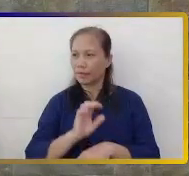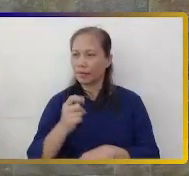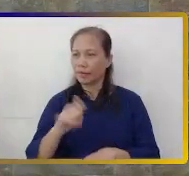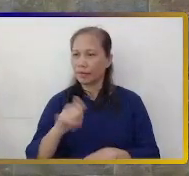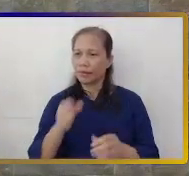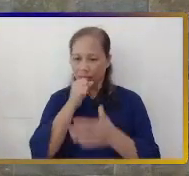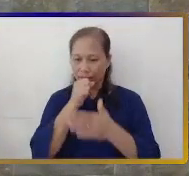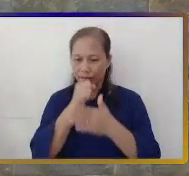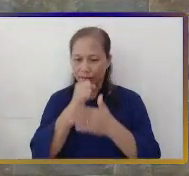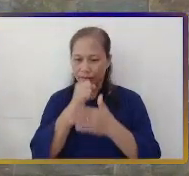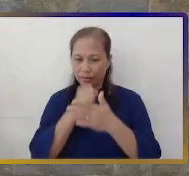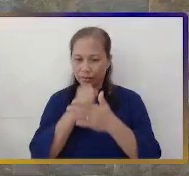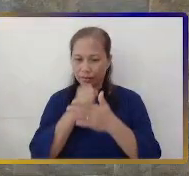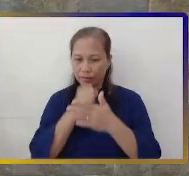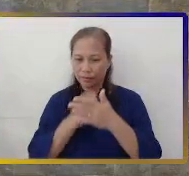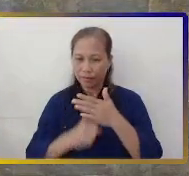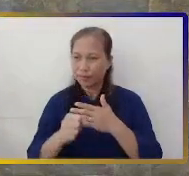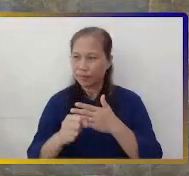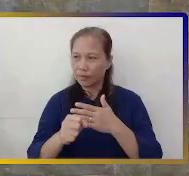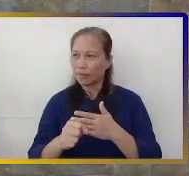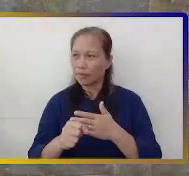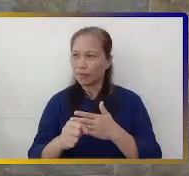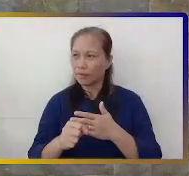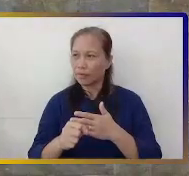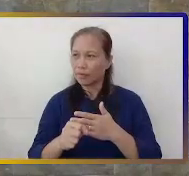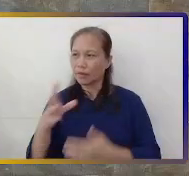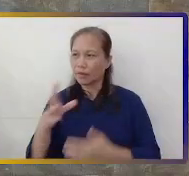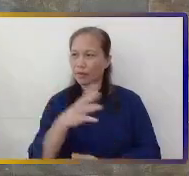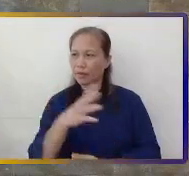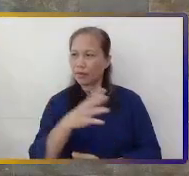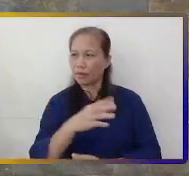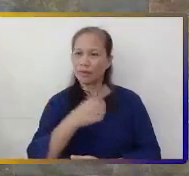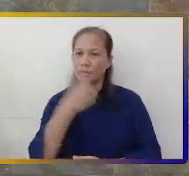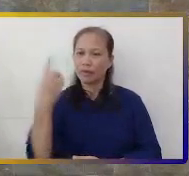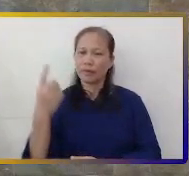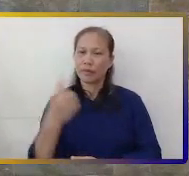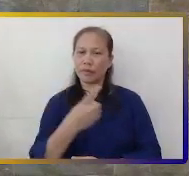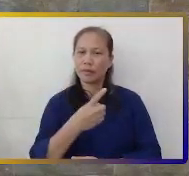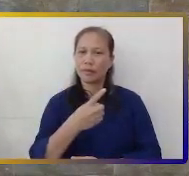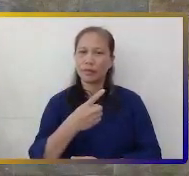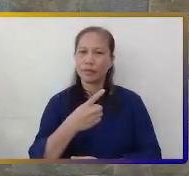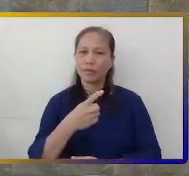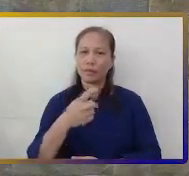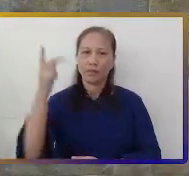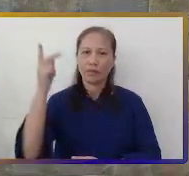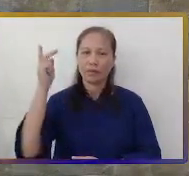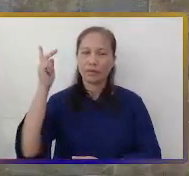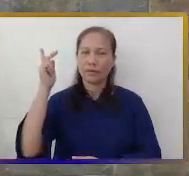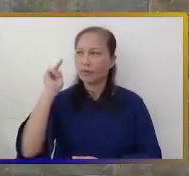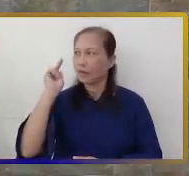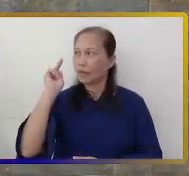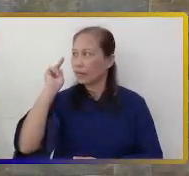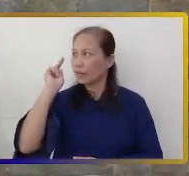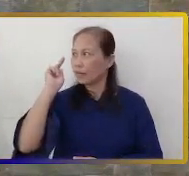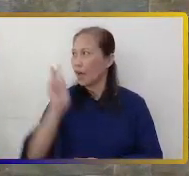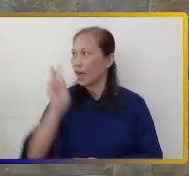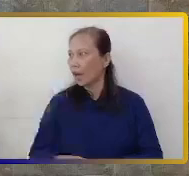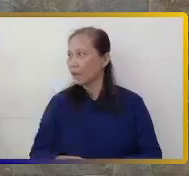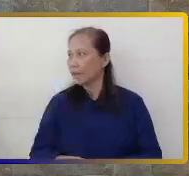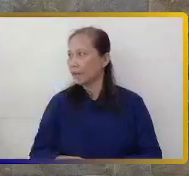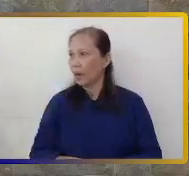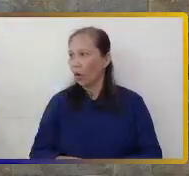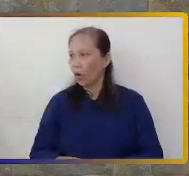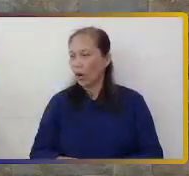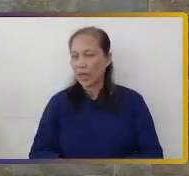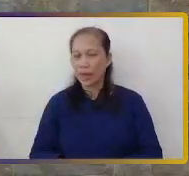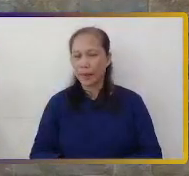kung saan with Pastors only in the place of leadership you see Ano po